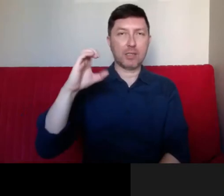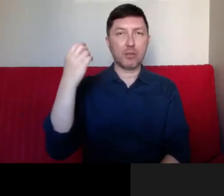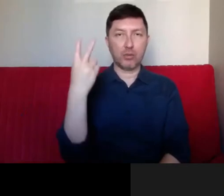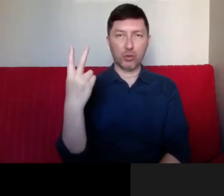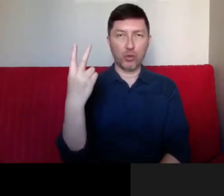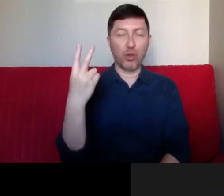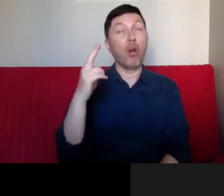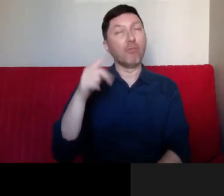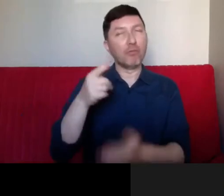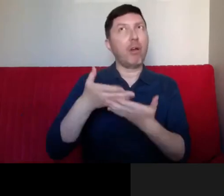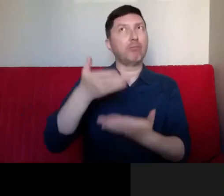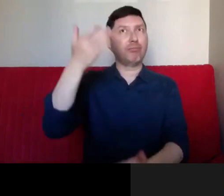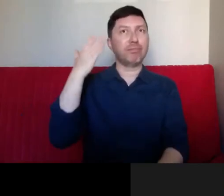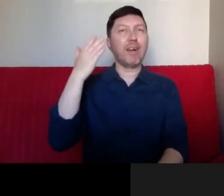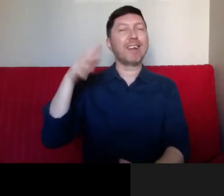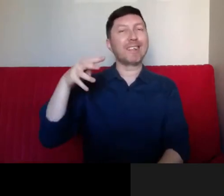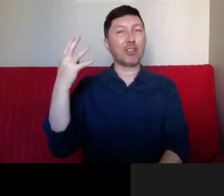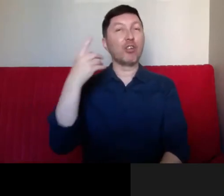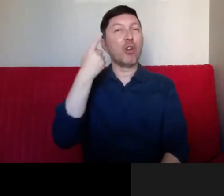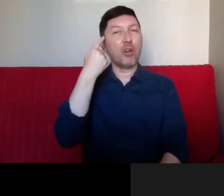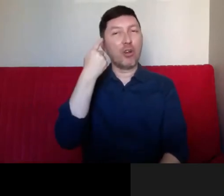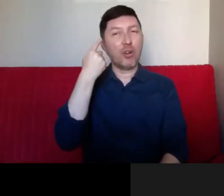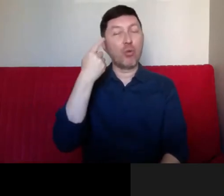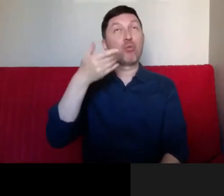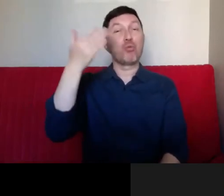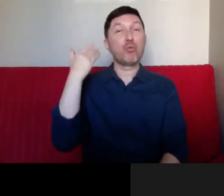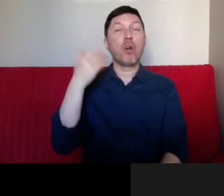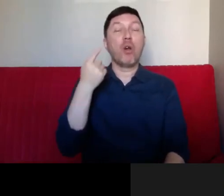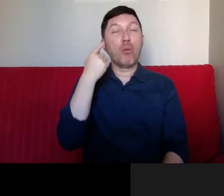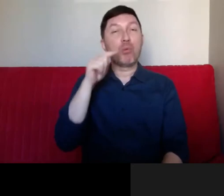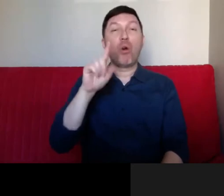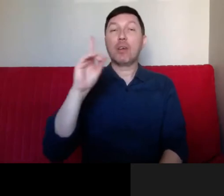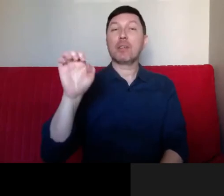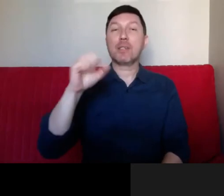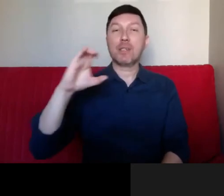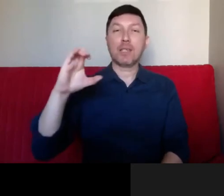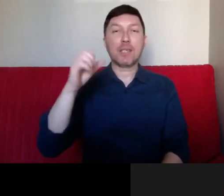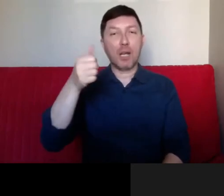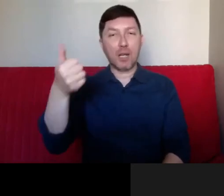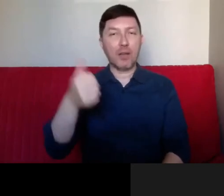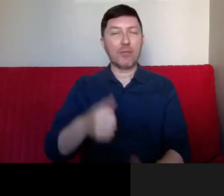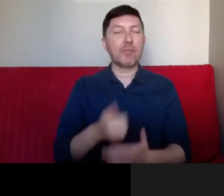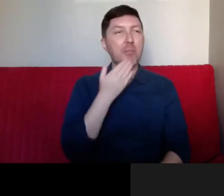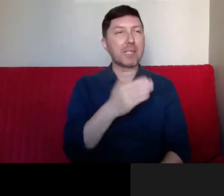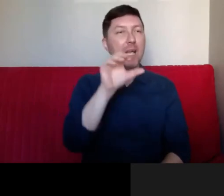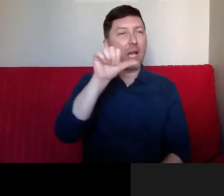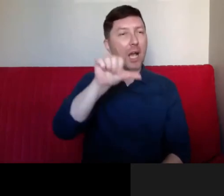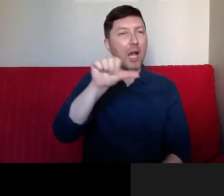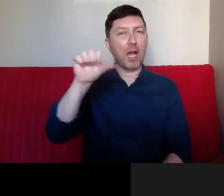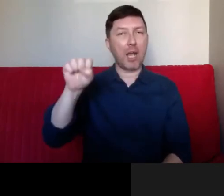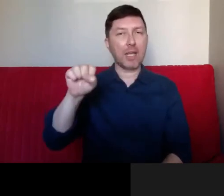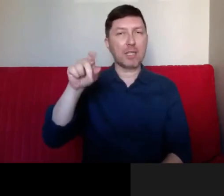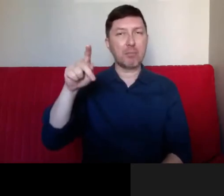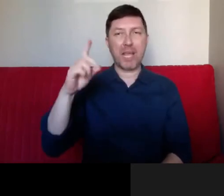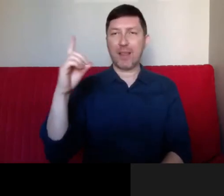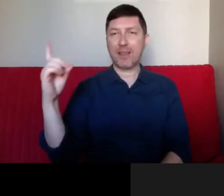réalité, 2014 avec 2000 avec Desk 1. Remercier l'EASPD, l'association qui est en Belgique